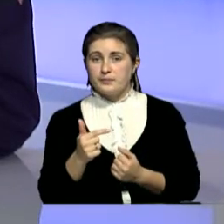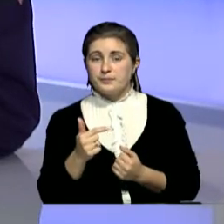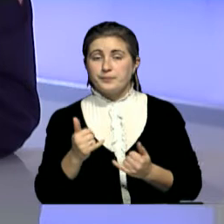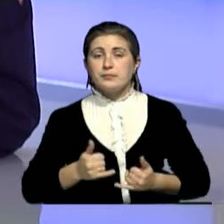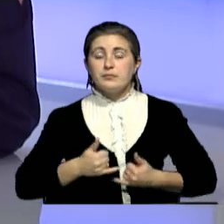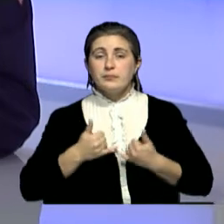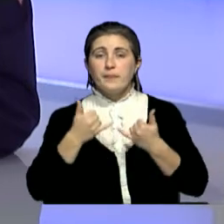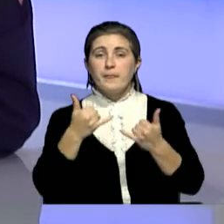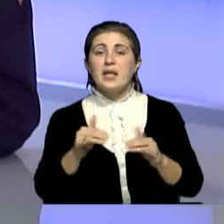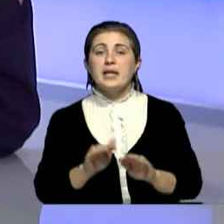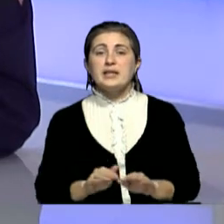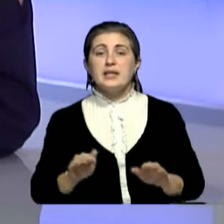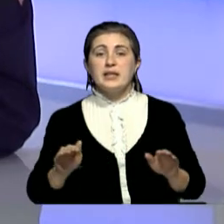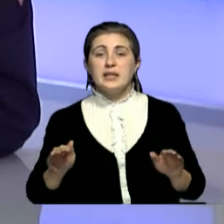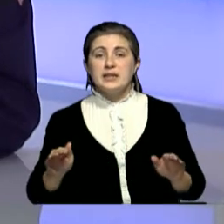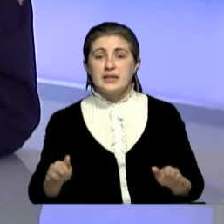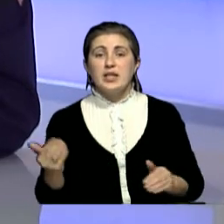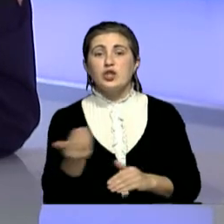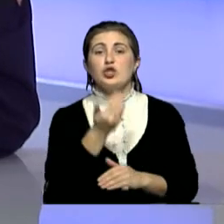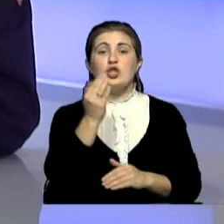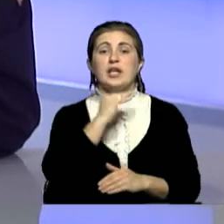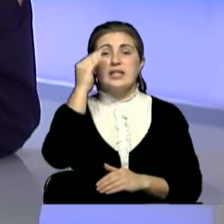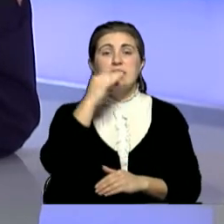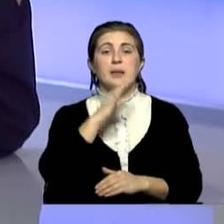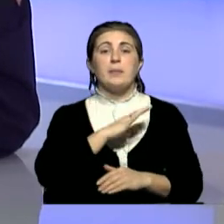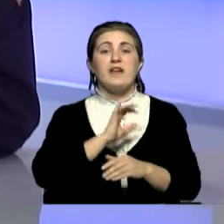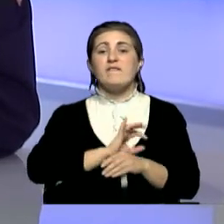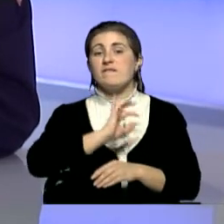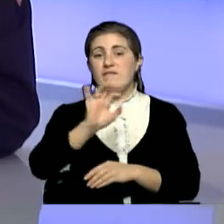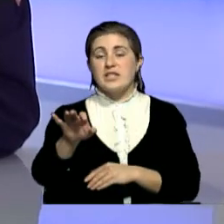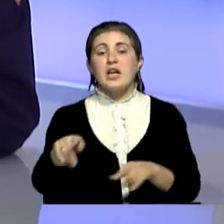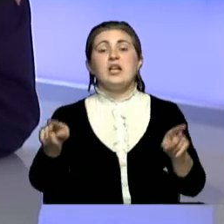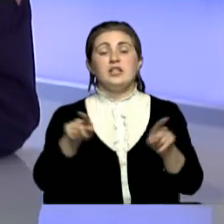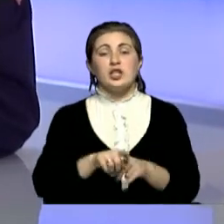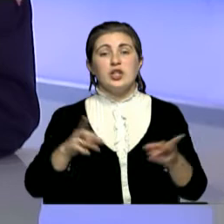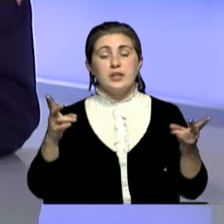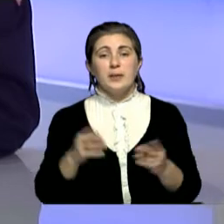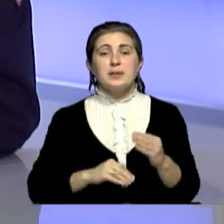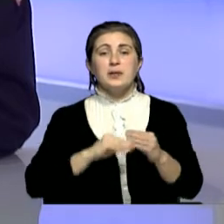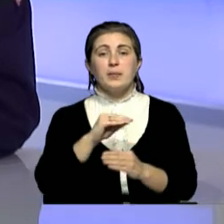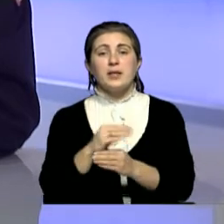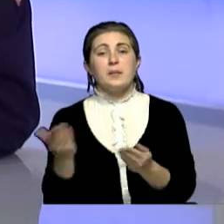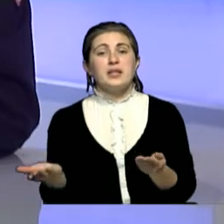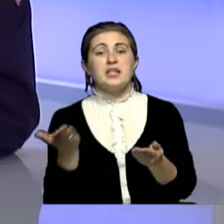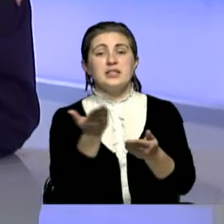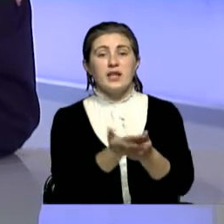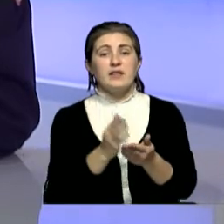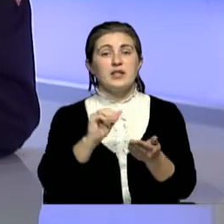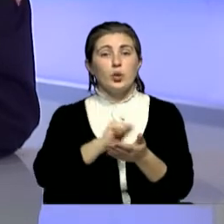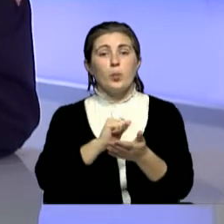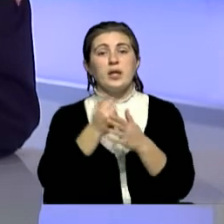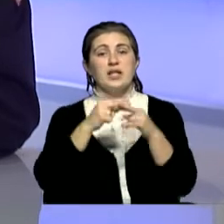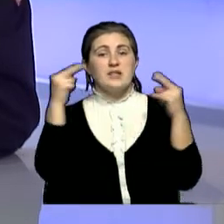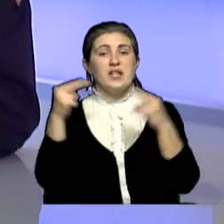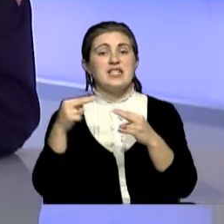Для детей, чьи родители были выселены, также необходимо дополнительно предоставить документы. Это свидетельство